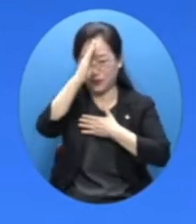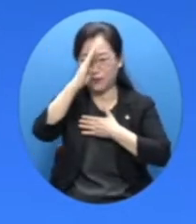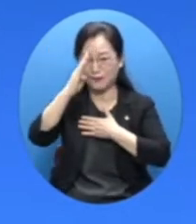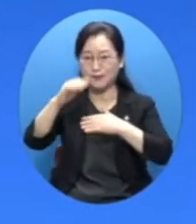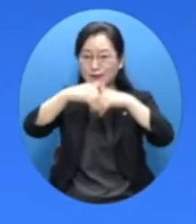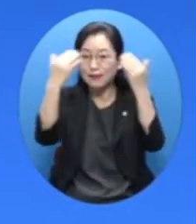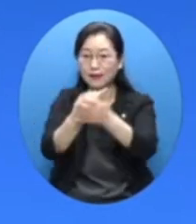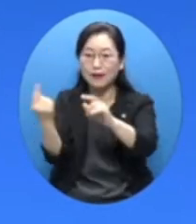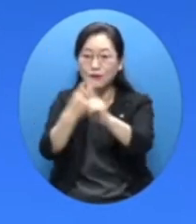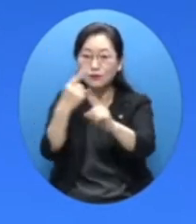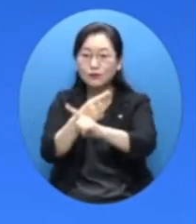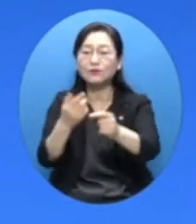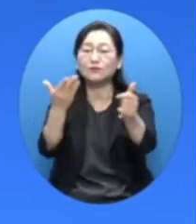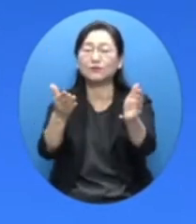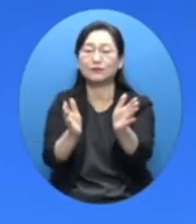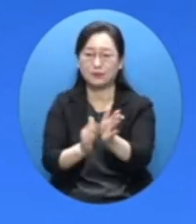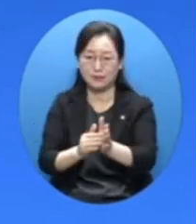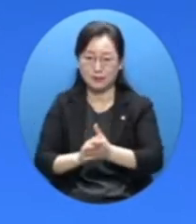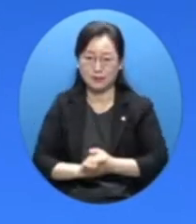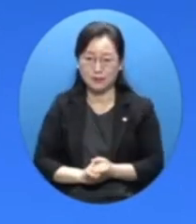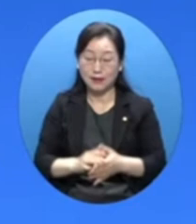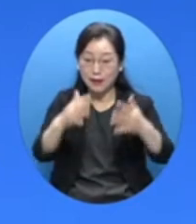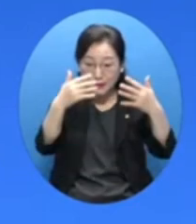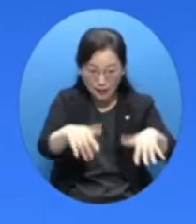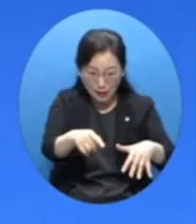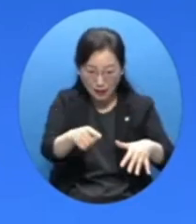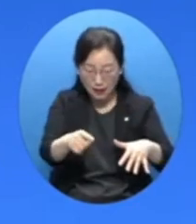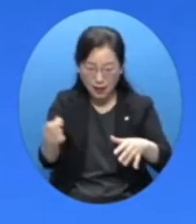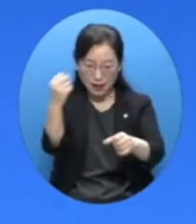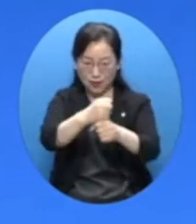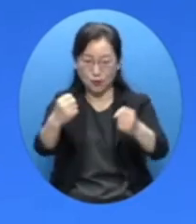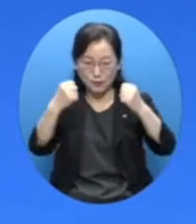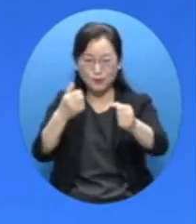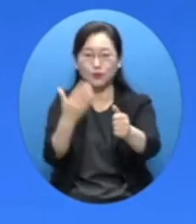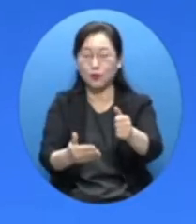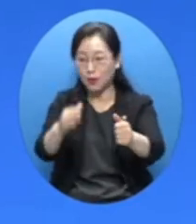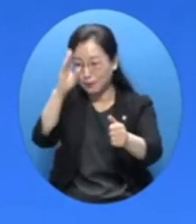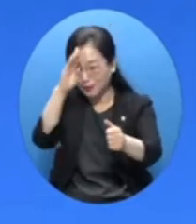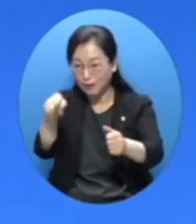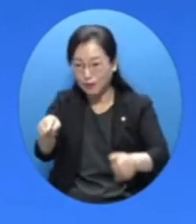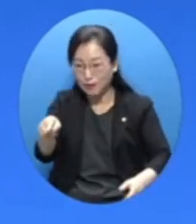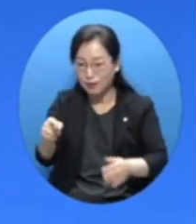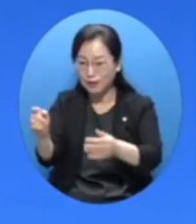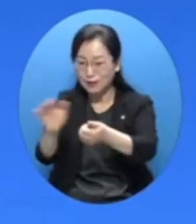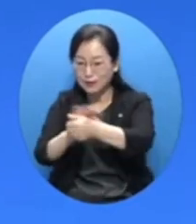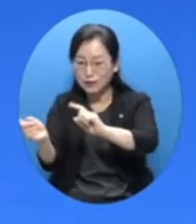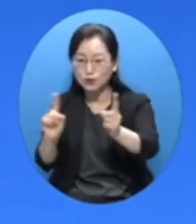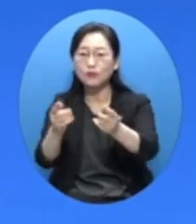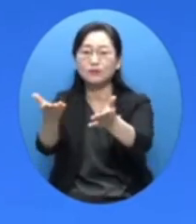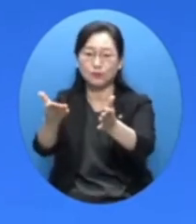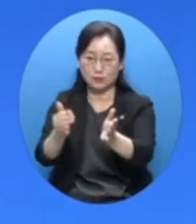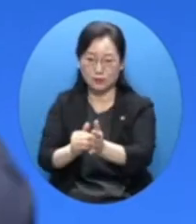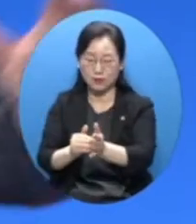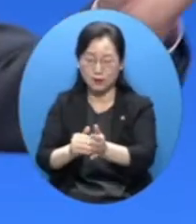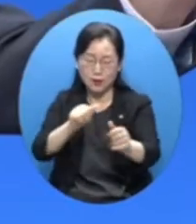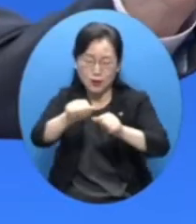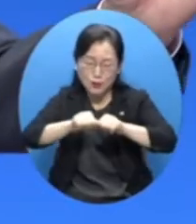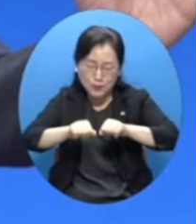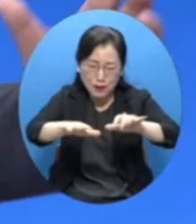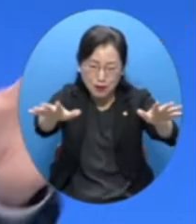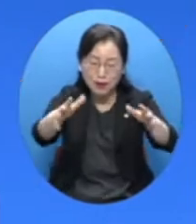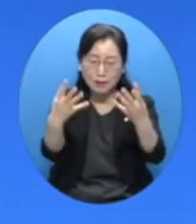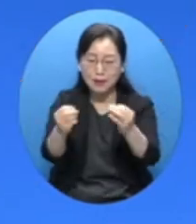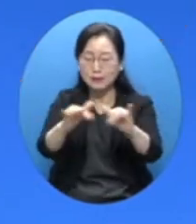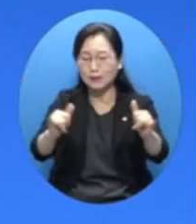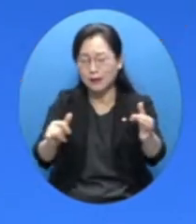다 고쳐 주신 것입니다 약한 것을 회복시켜 주시고 병든 사람을 치료해 주기 때문에 그 소멸 듣고 수많은